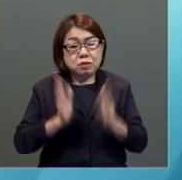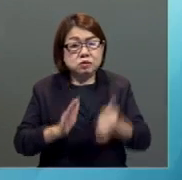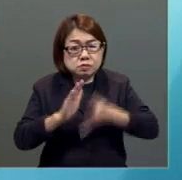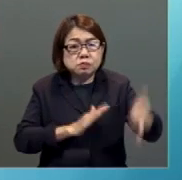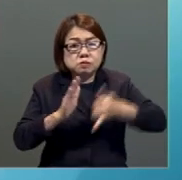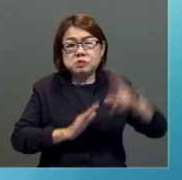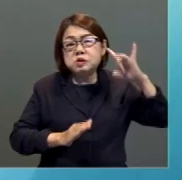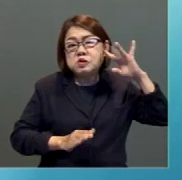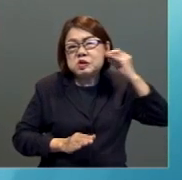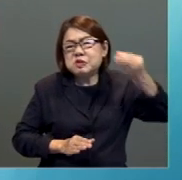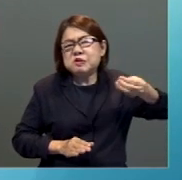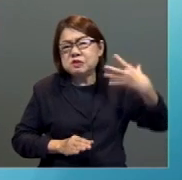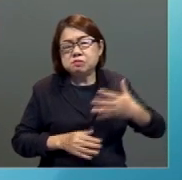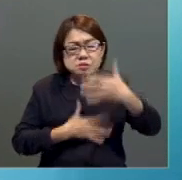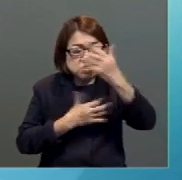อีก 4